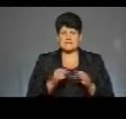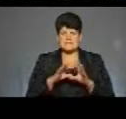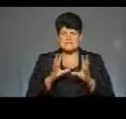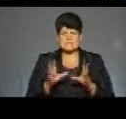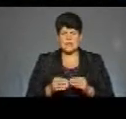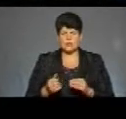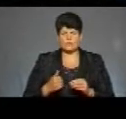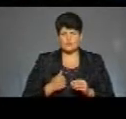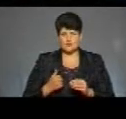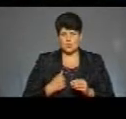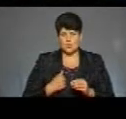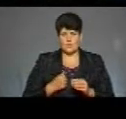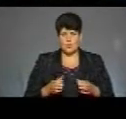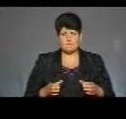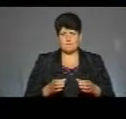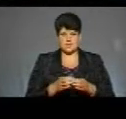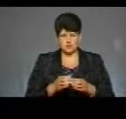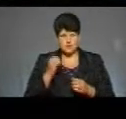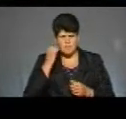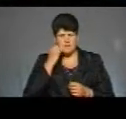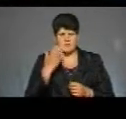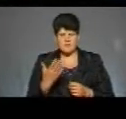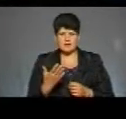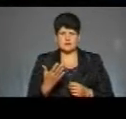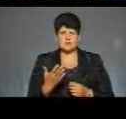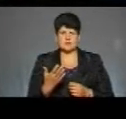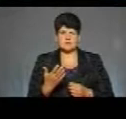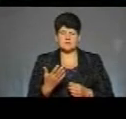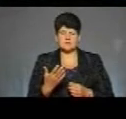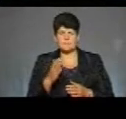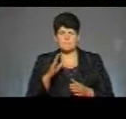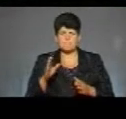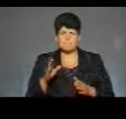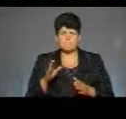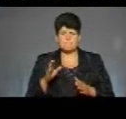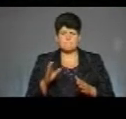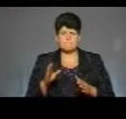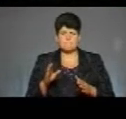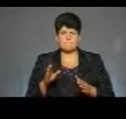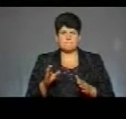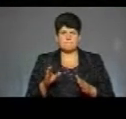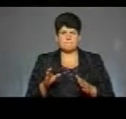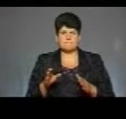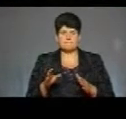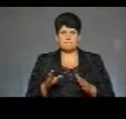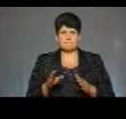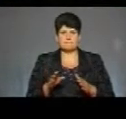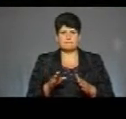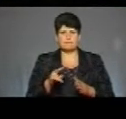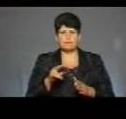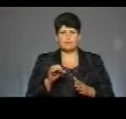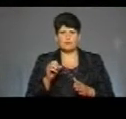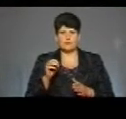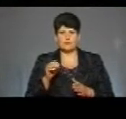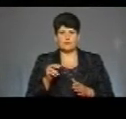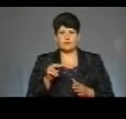загальновійськових підрозділів. Ви пам'ятаєте, що під артилерії кров піхоти береже. От цього принципу